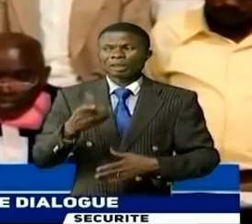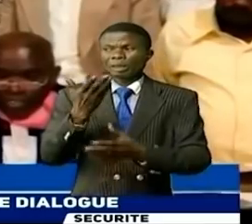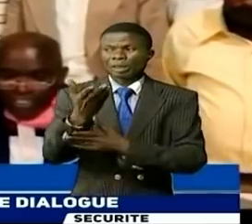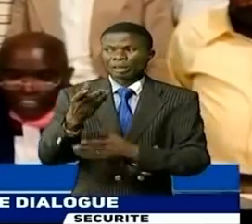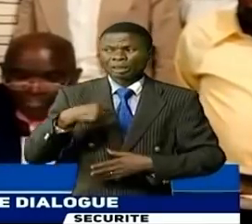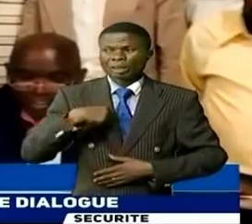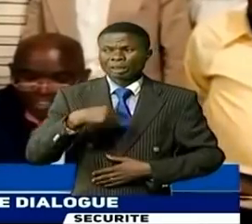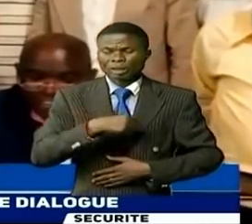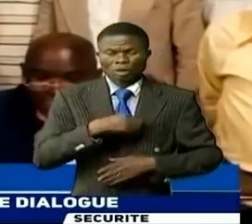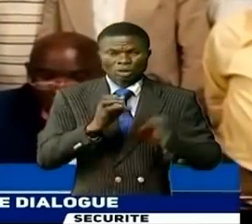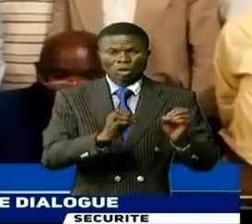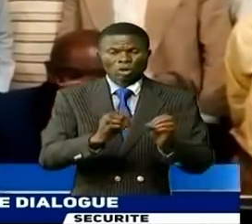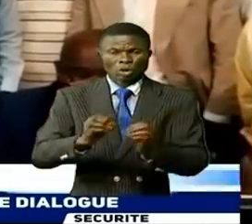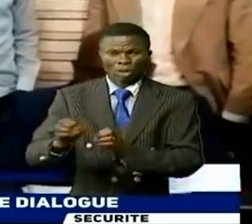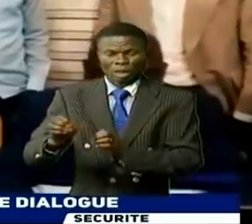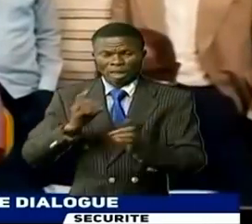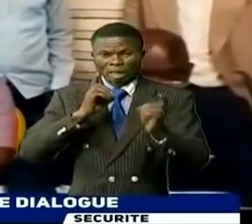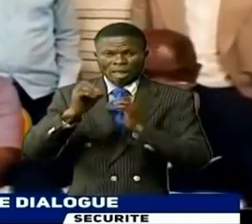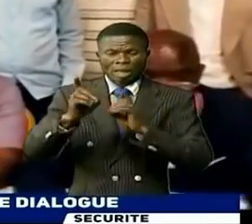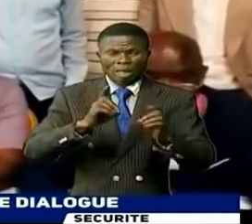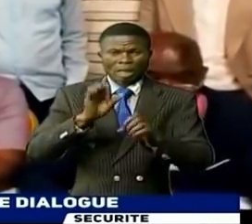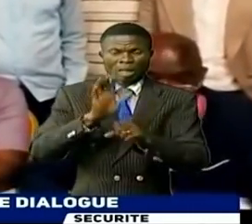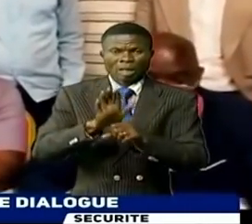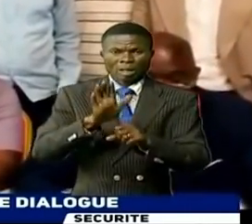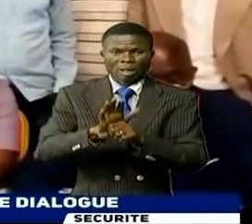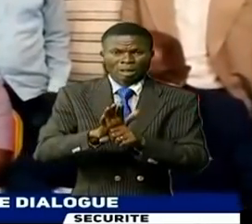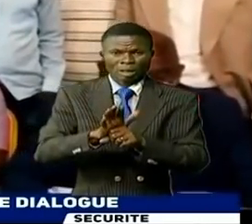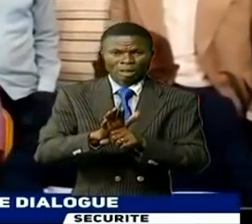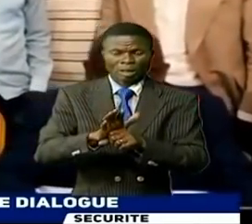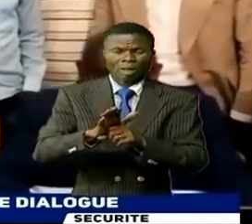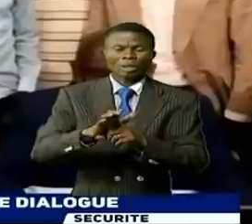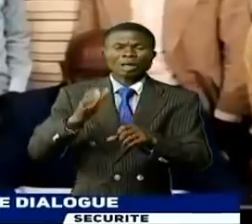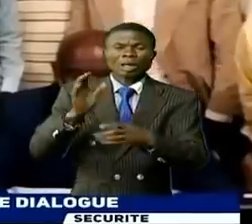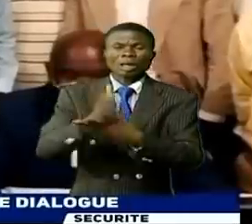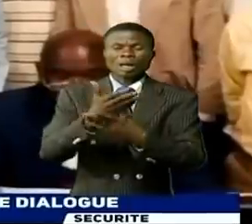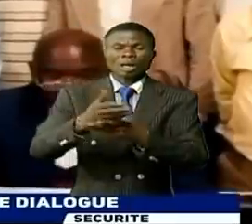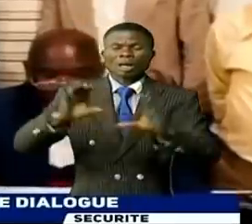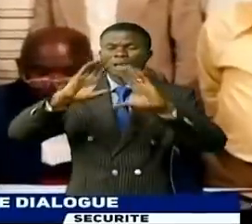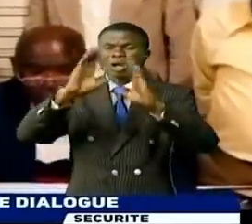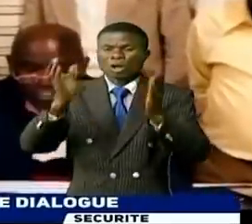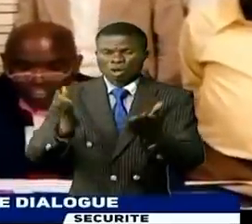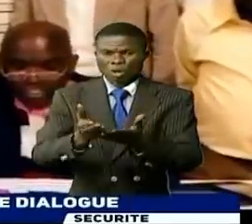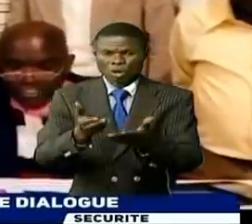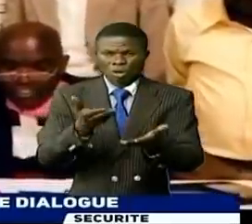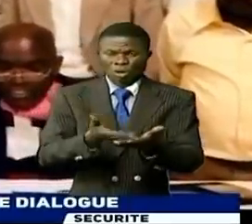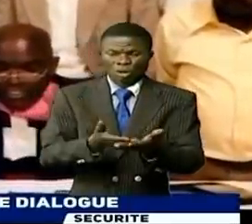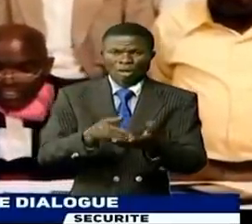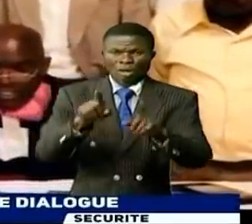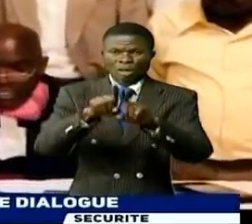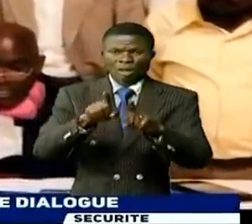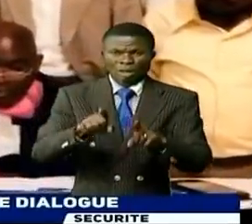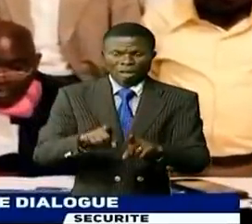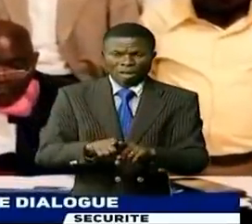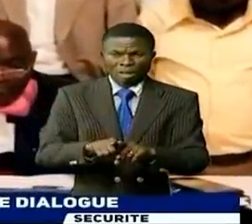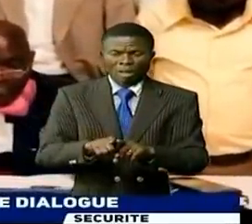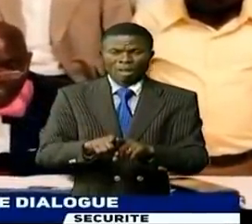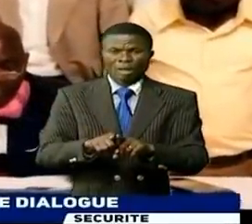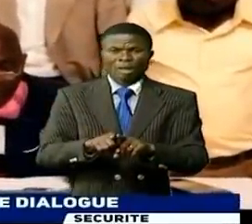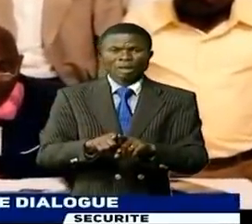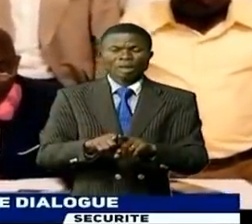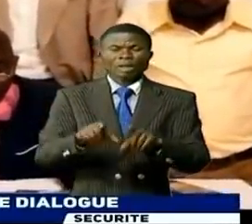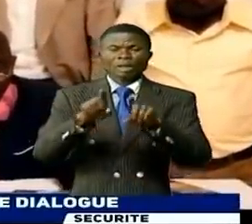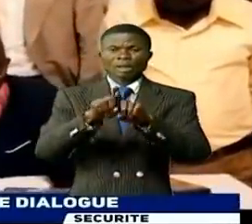dans l'organisation des dialogues internes entre les communautés sous la médiation de l'INADI dans un bref